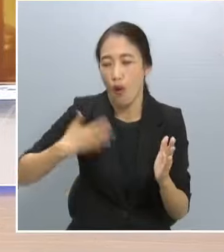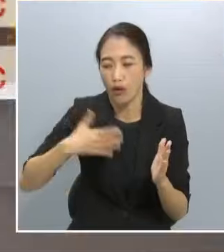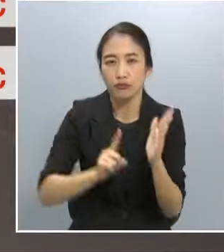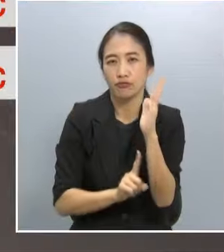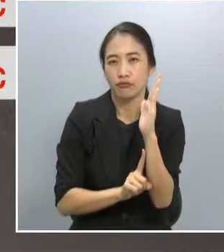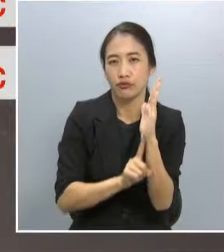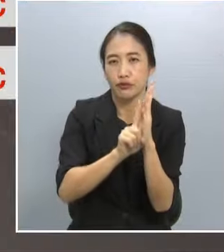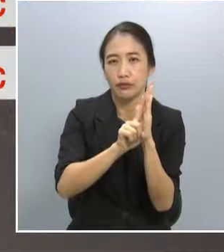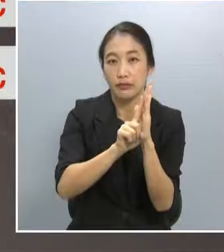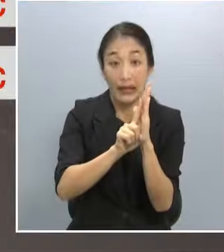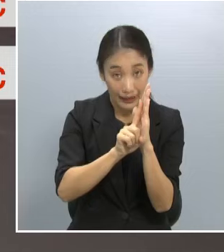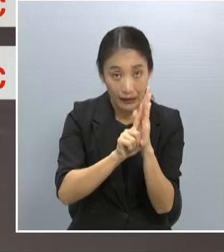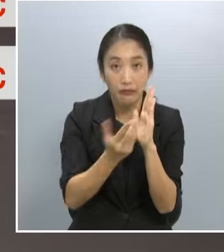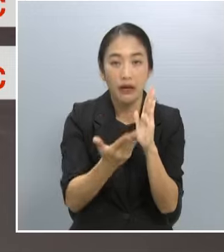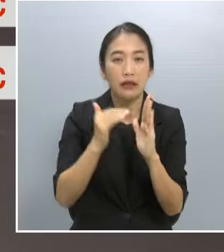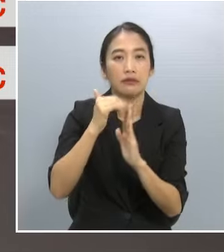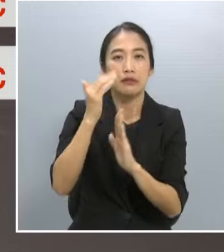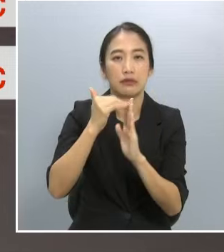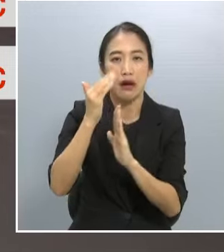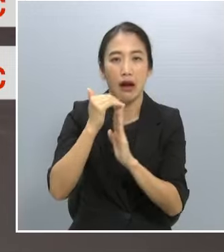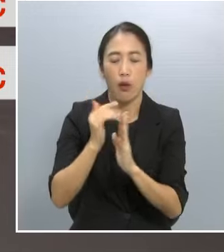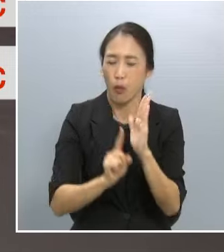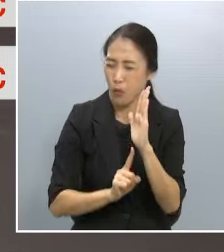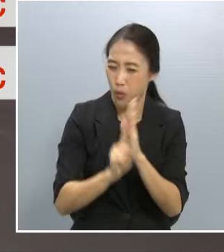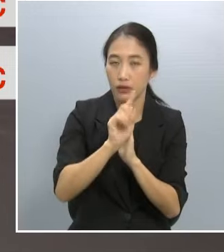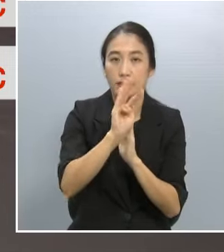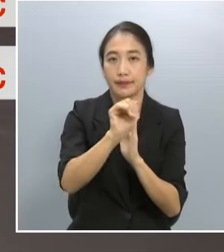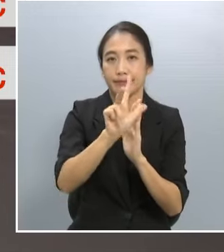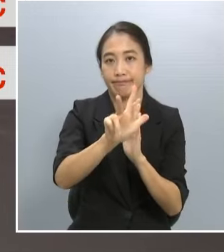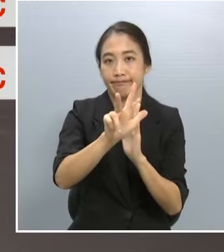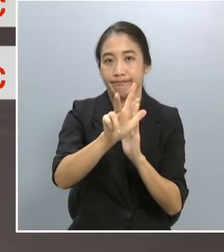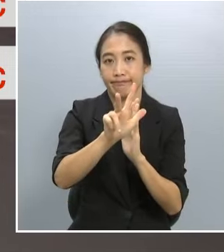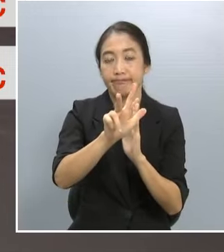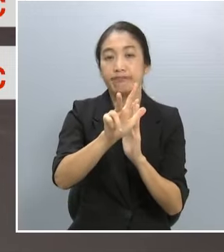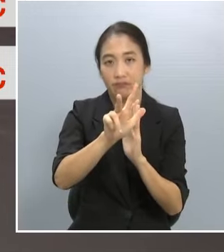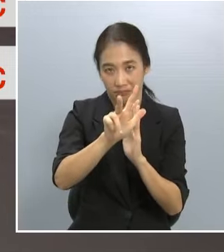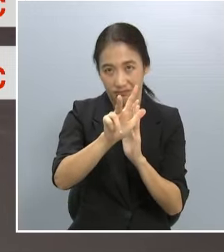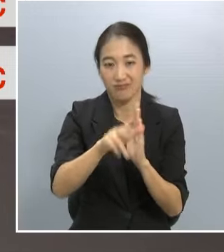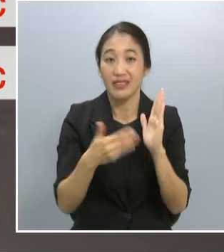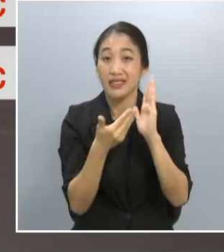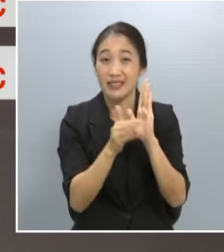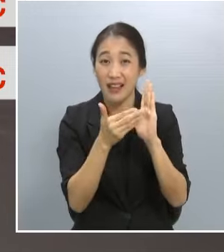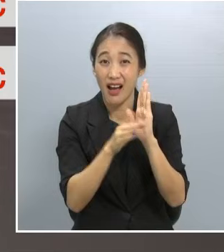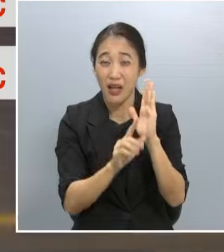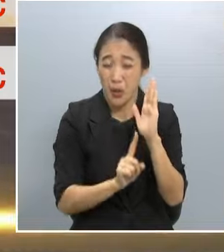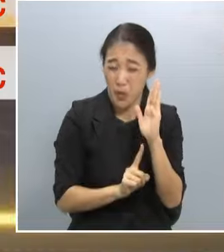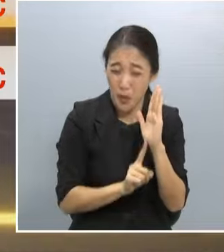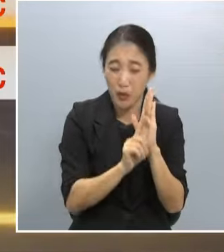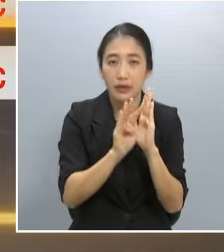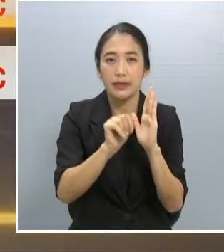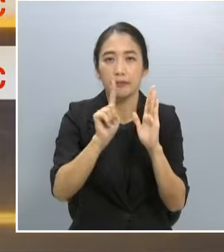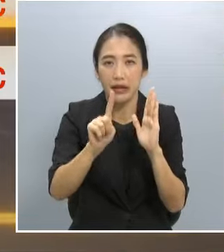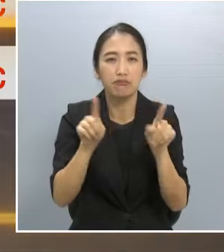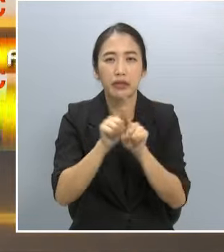สุดเนี่ยอยู่ที่ภาคเหนือนะคะภาคเหนือสูงได้ถึง 43องศาค่ะอีสานสูงได้ถึง 41เช่นเดียวกับภาค